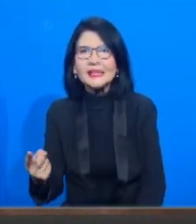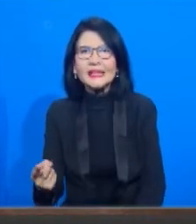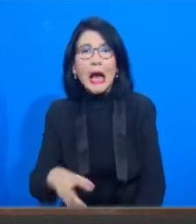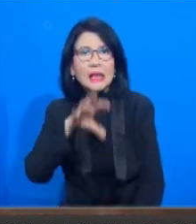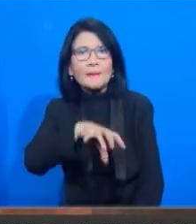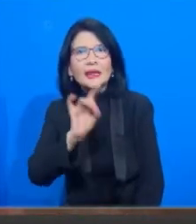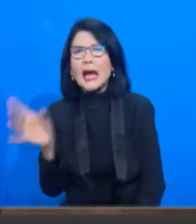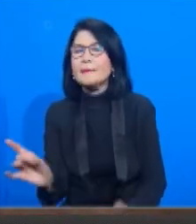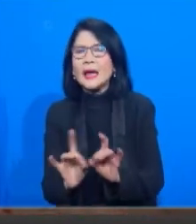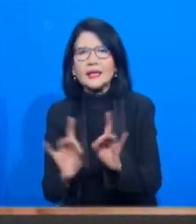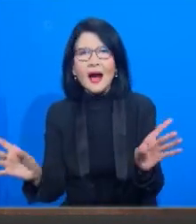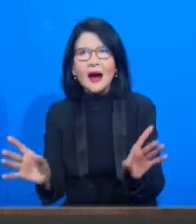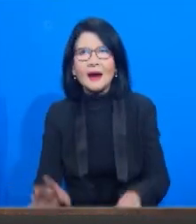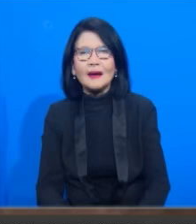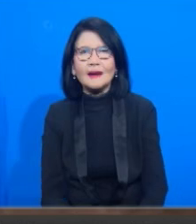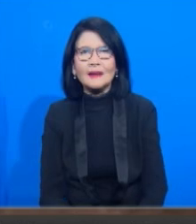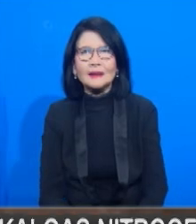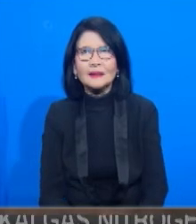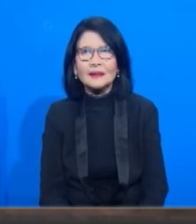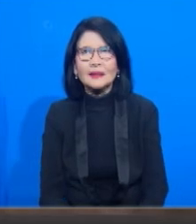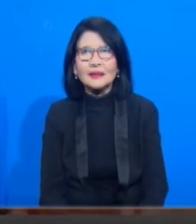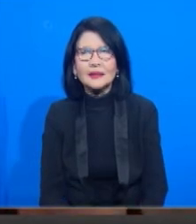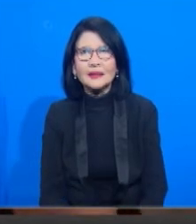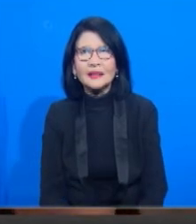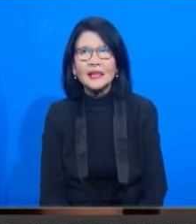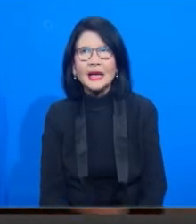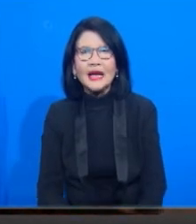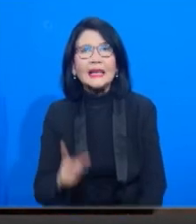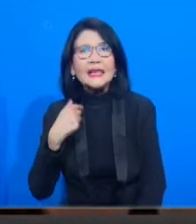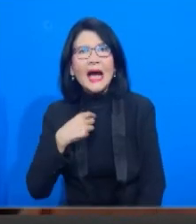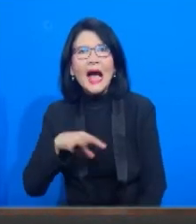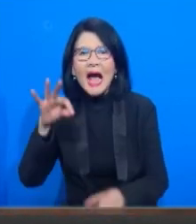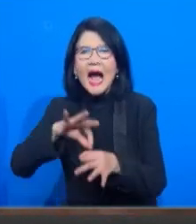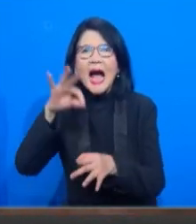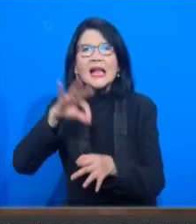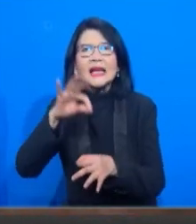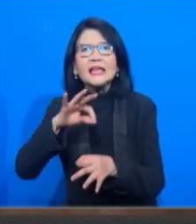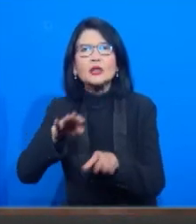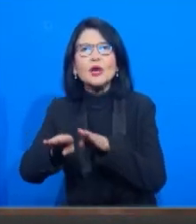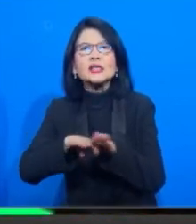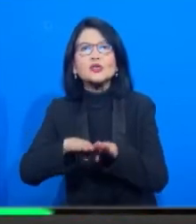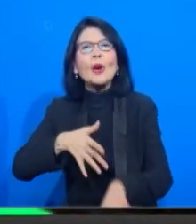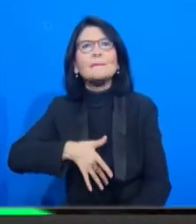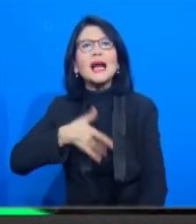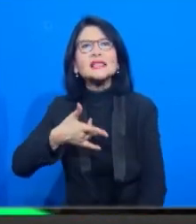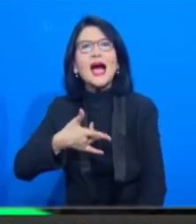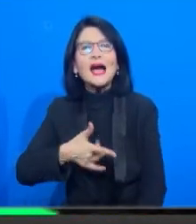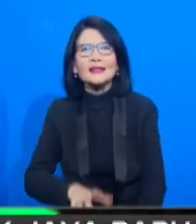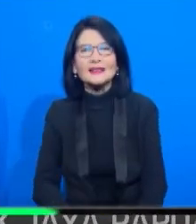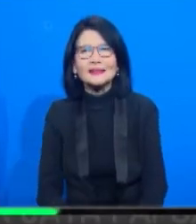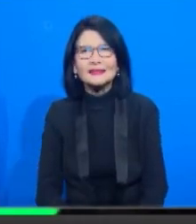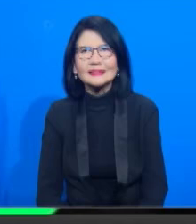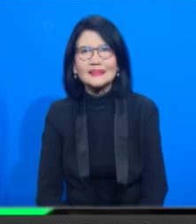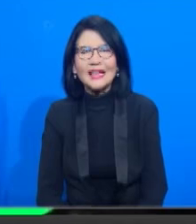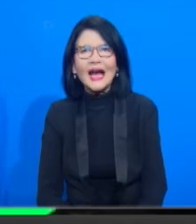juga gitu loh. Standarnya beda gitu loh. Jadi kayak istilahnya udah kayak dia, teh udah naik kelas itu tadi. Keren sih. Kedai teh ini